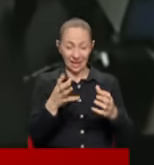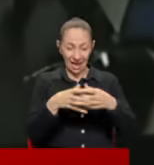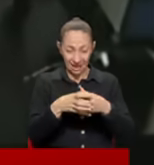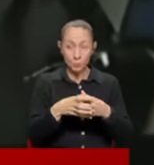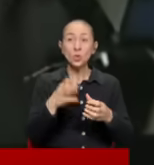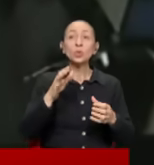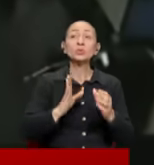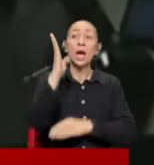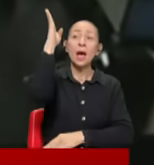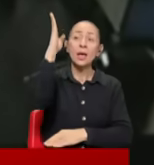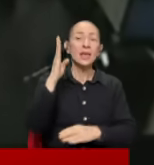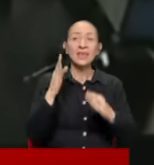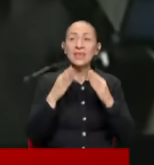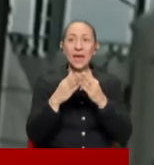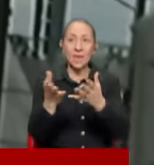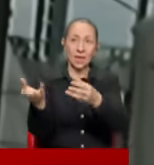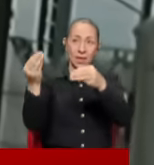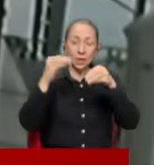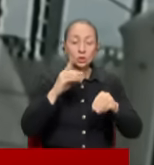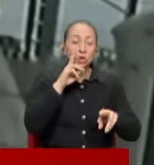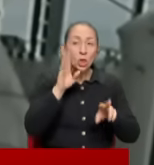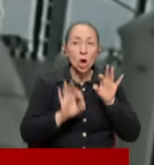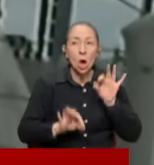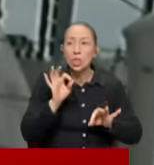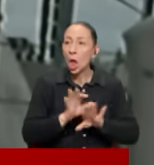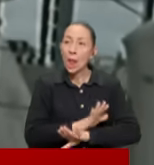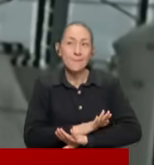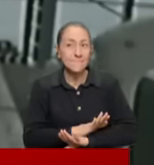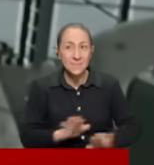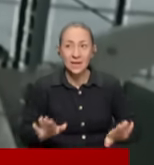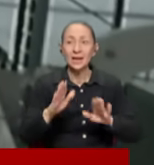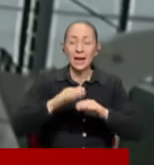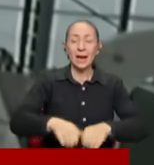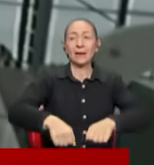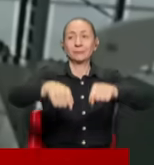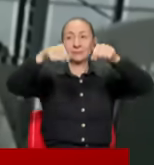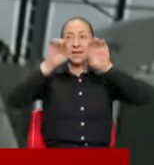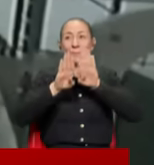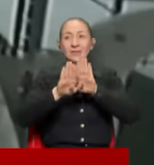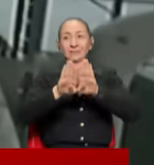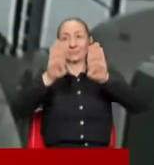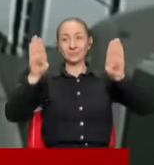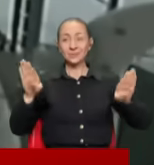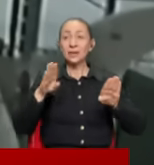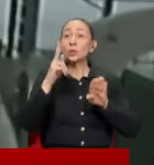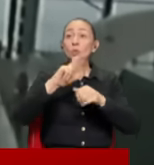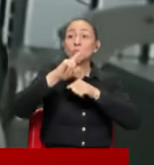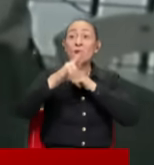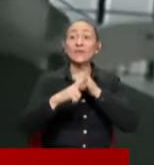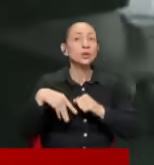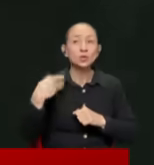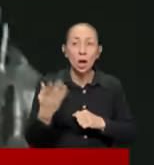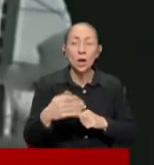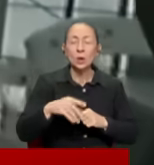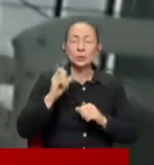mürettebat uzay aracıyla birlikte gemiye alındı. Son kontrollerinin ardından kapsülün kapağı açıldı. Evet. Mürettebat 3 haftanın kapak